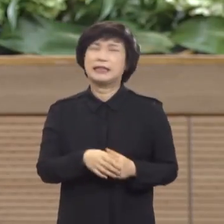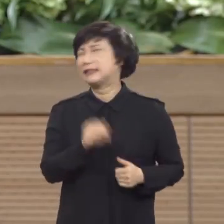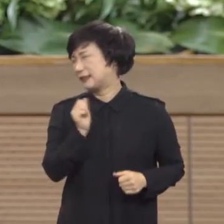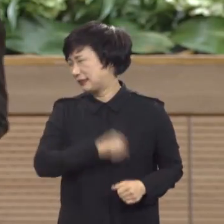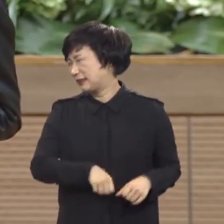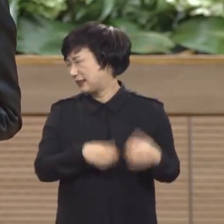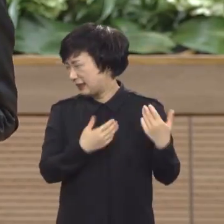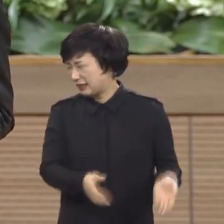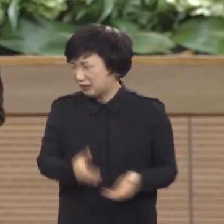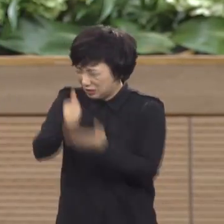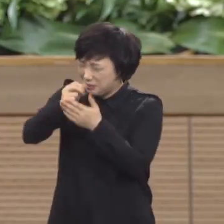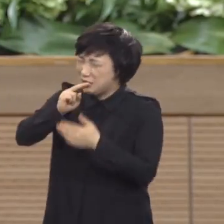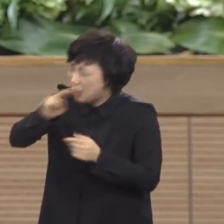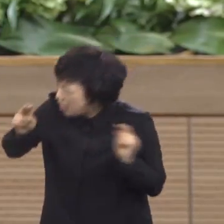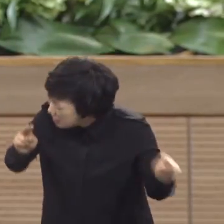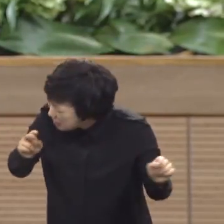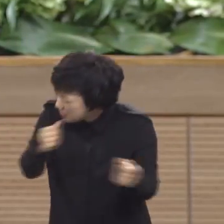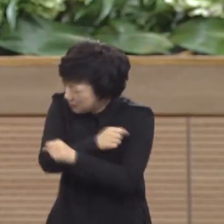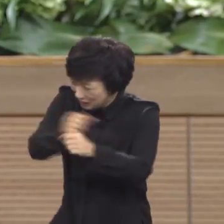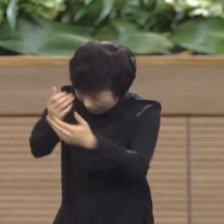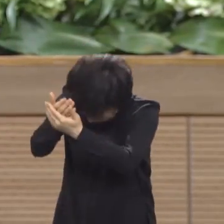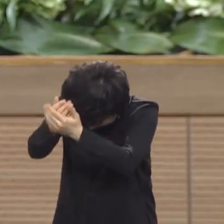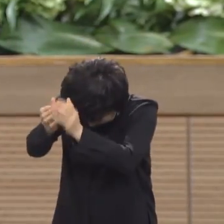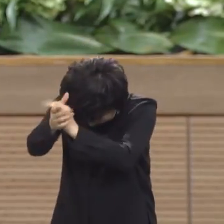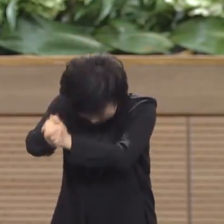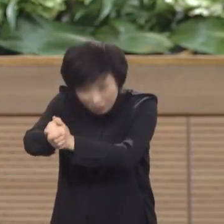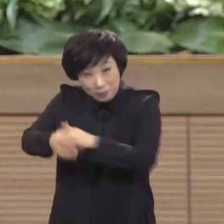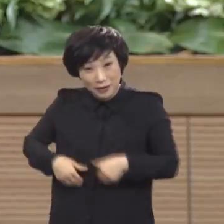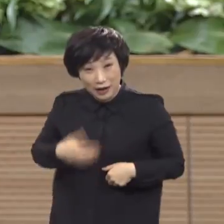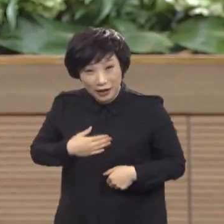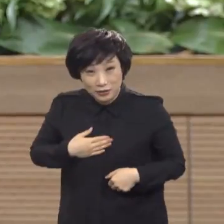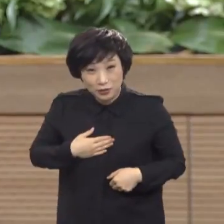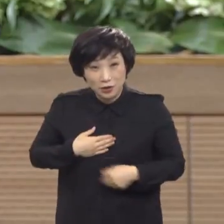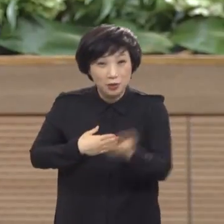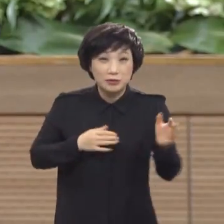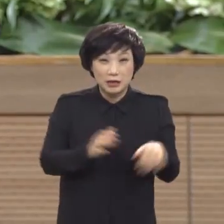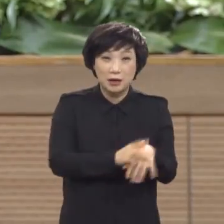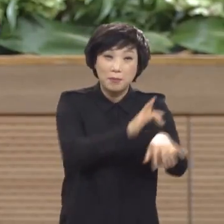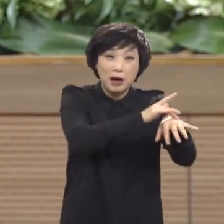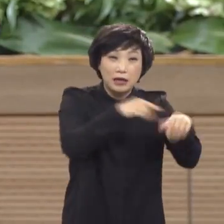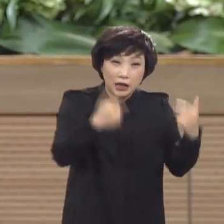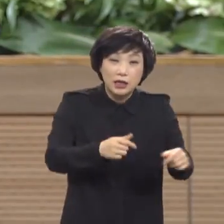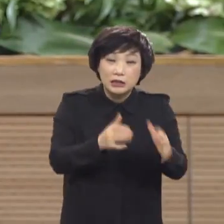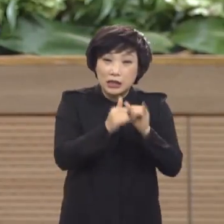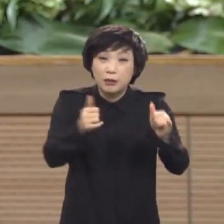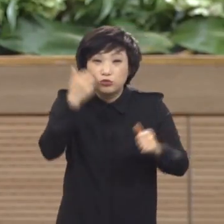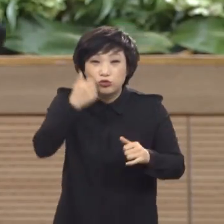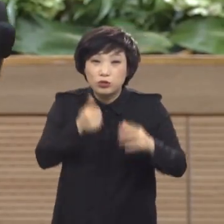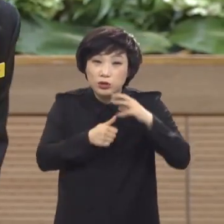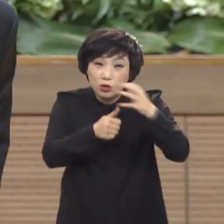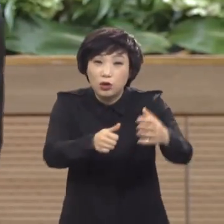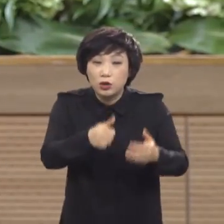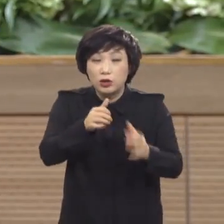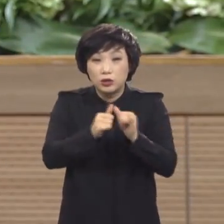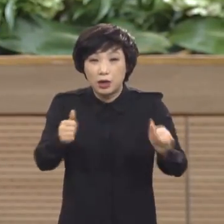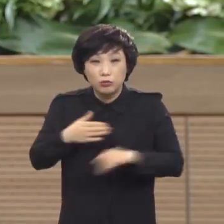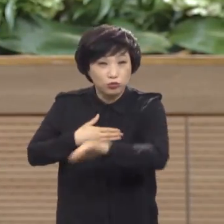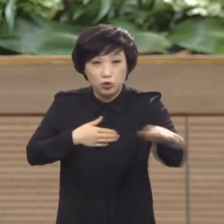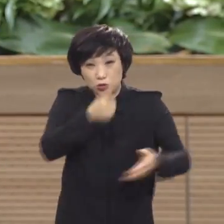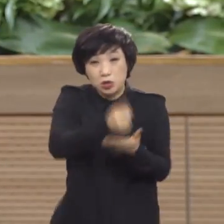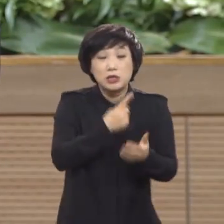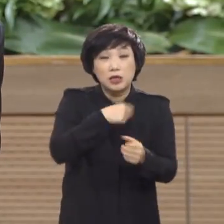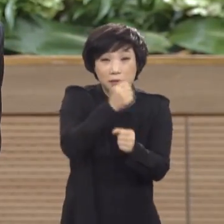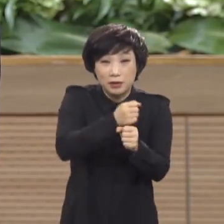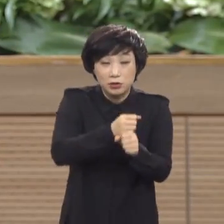보다. 주여 저를 용서하시옵소서. 마귀는 언제든지 사람을 이용해서 사람을 죄짓게 해서 사람의